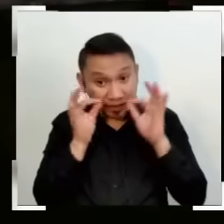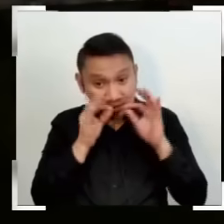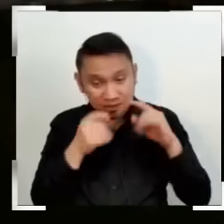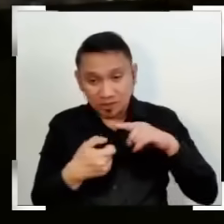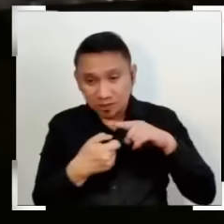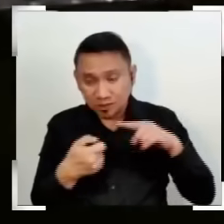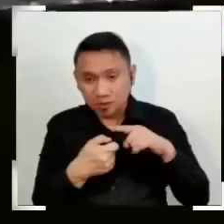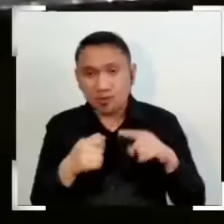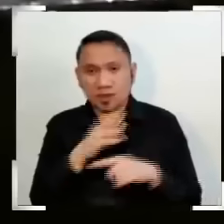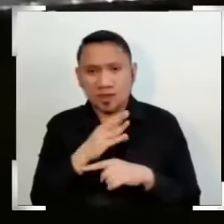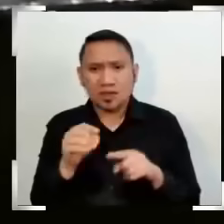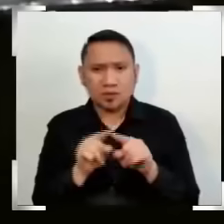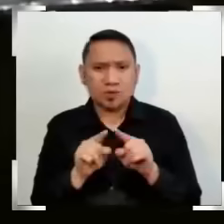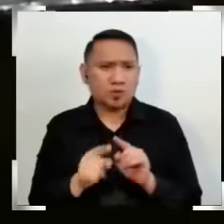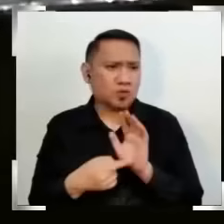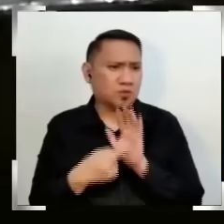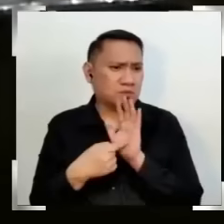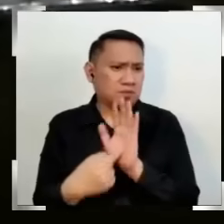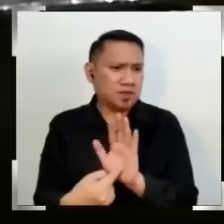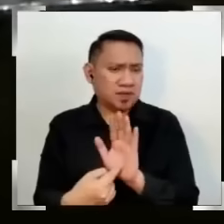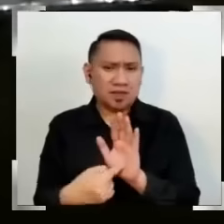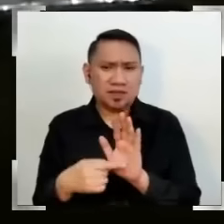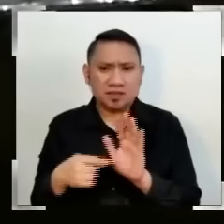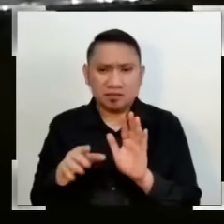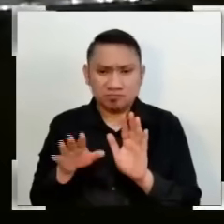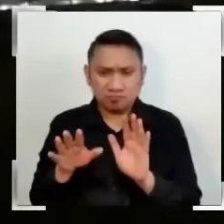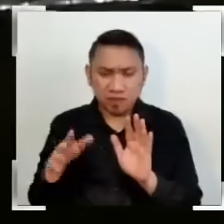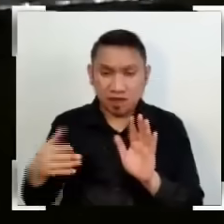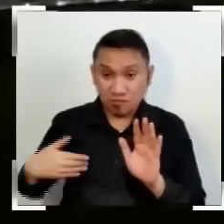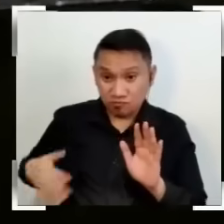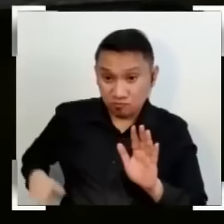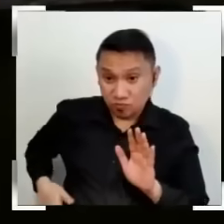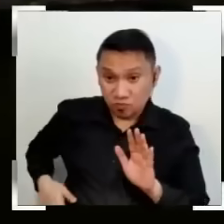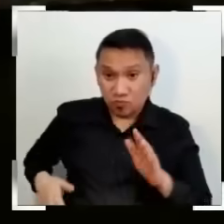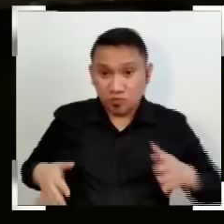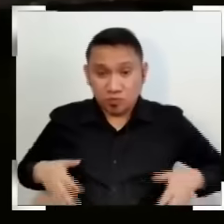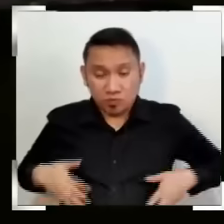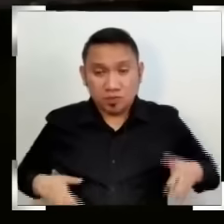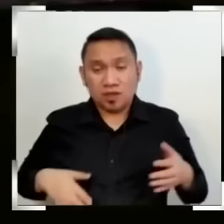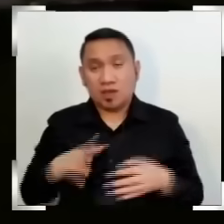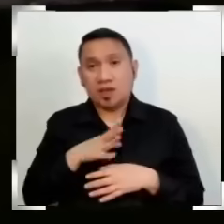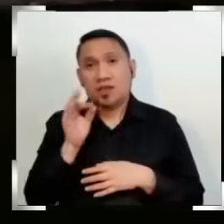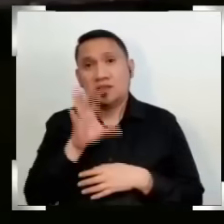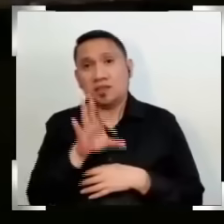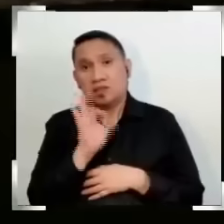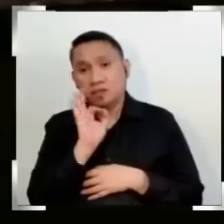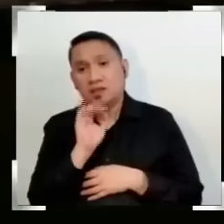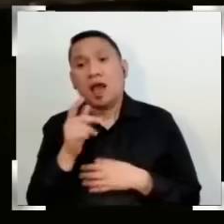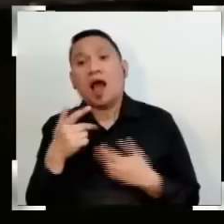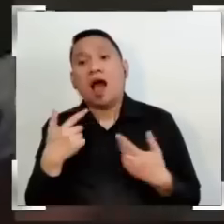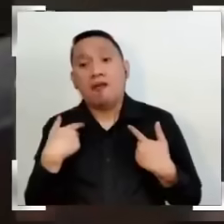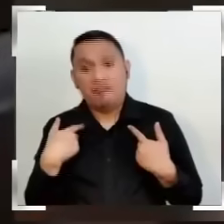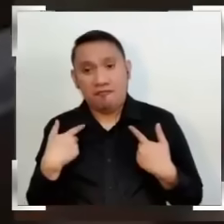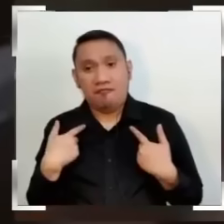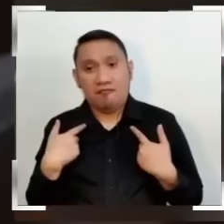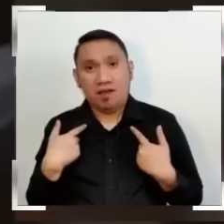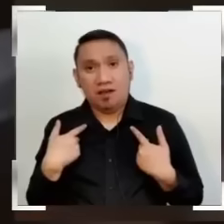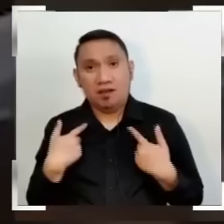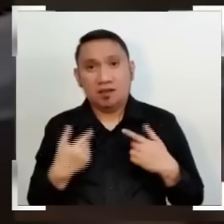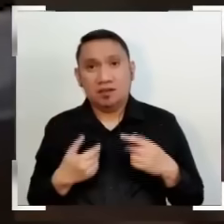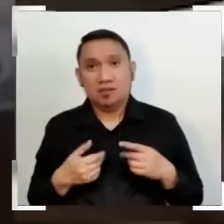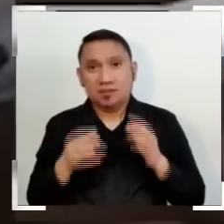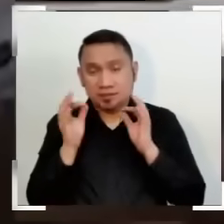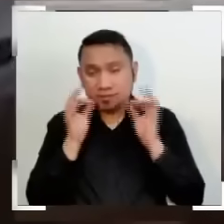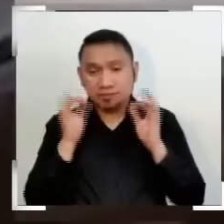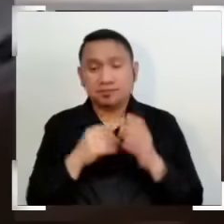kita-kitang-kita rin, pina-empty yung pulsa, in plain view doctrine, nakita ng ating kapulisan na mayroon siyang daladalang droga. Pauwi na